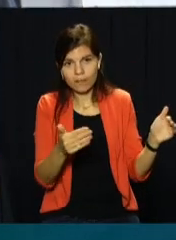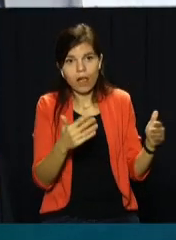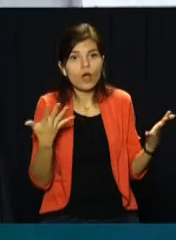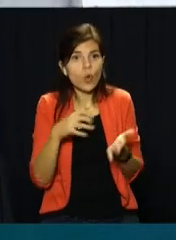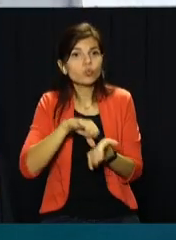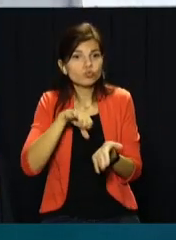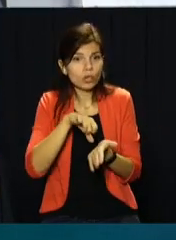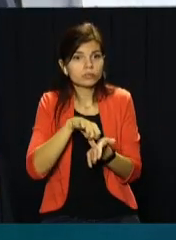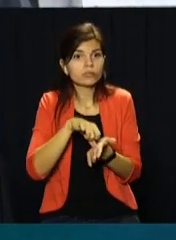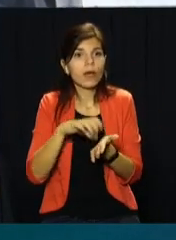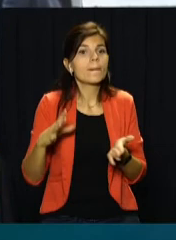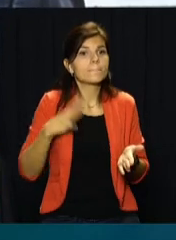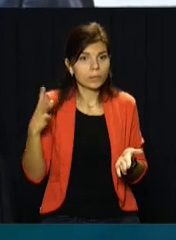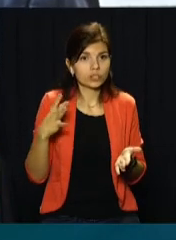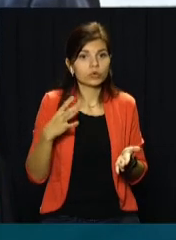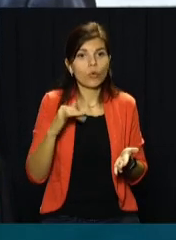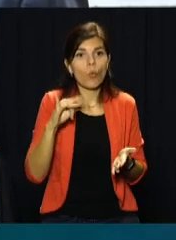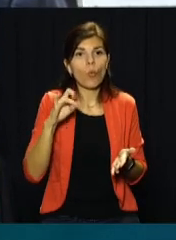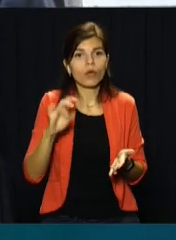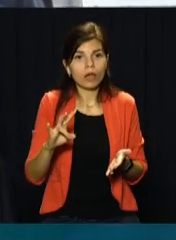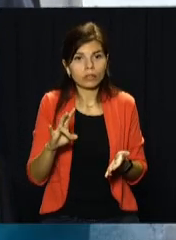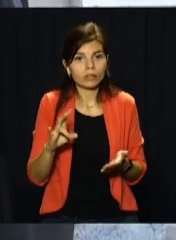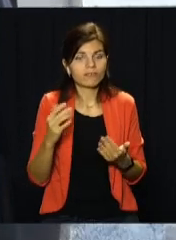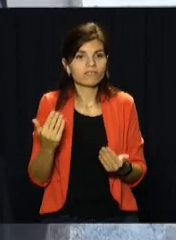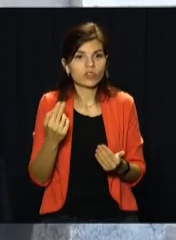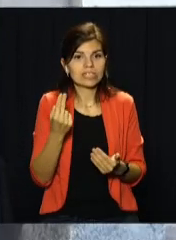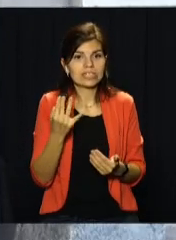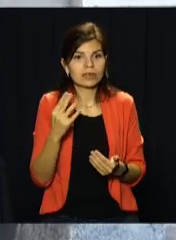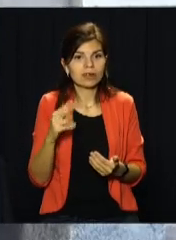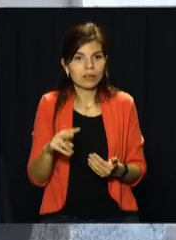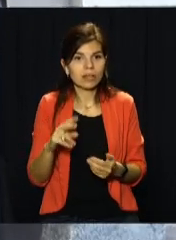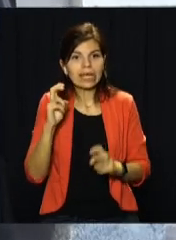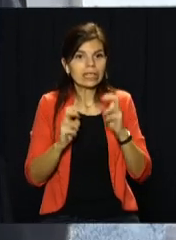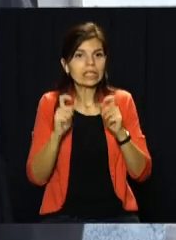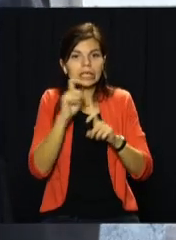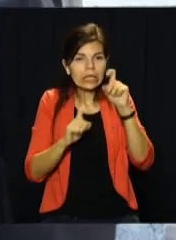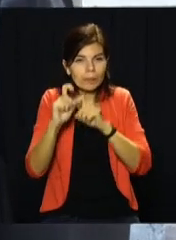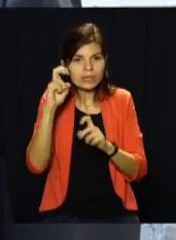які участвували в бувшому урановому циклі Придніпровського хімзаводу.